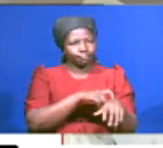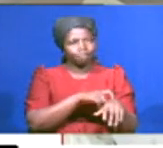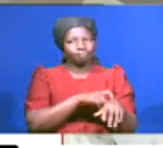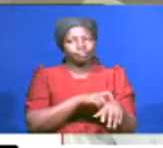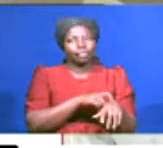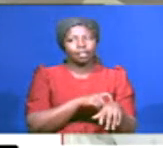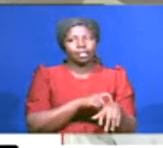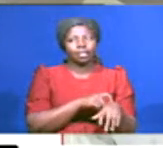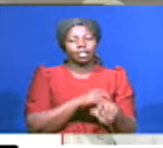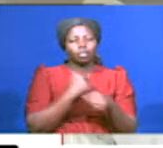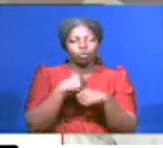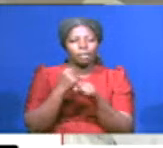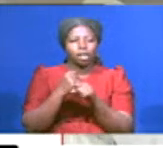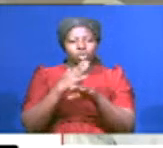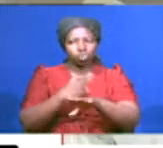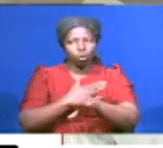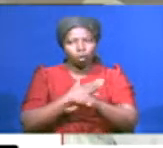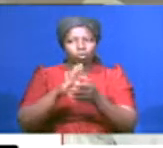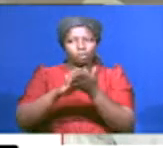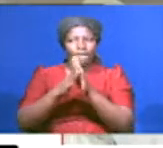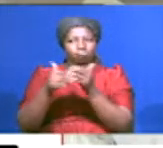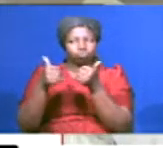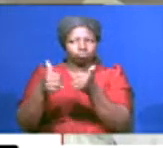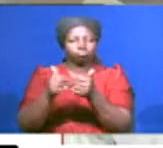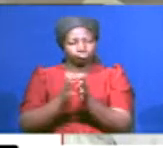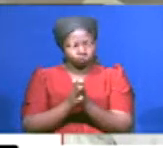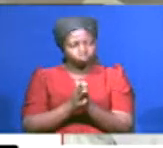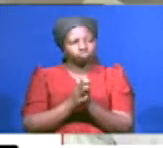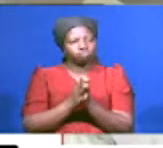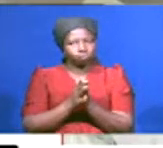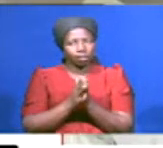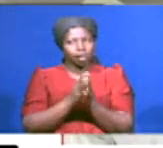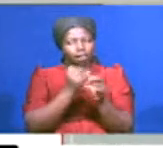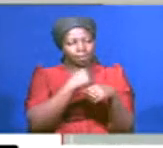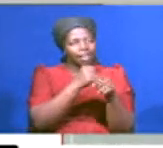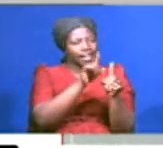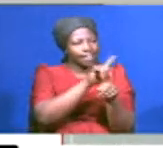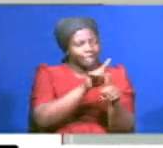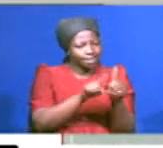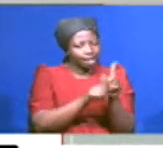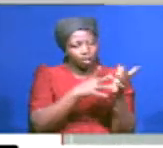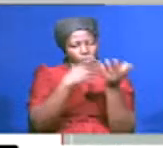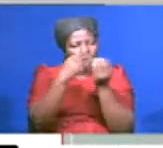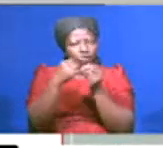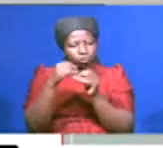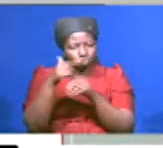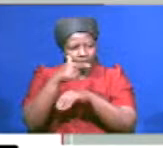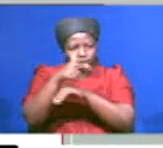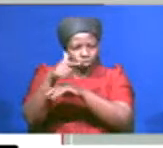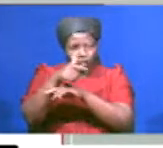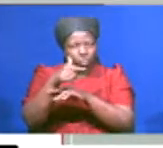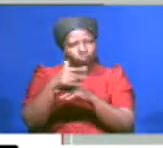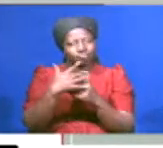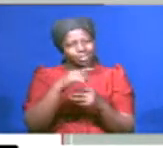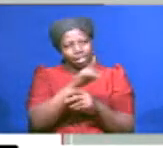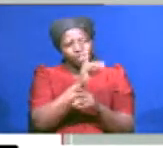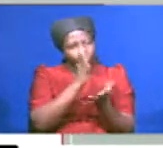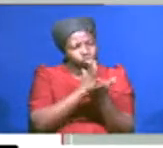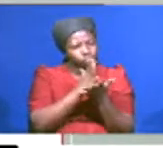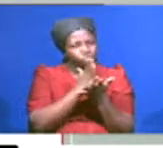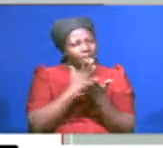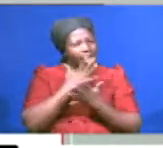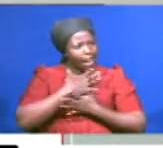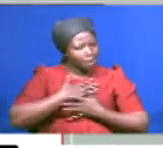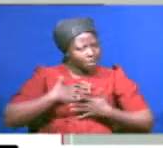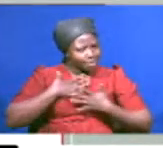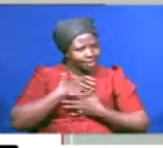Trying to compose those lyrics, yeah, the music, yeah, putting everything together, going into a studio. Yeah. You know? Yeah. Is he being appreciated